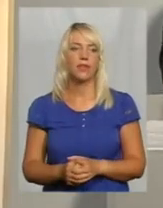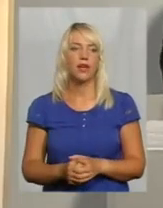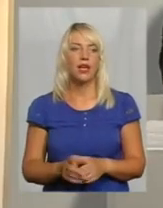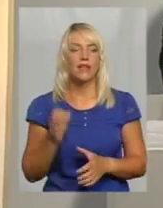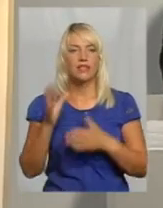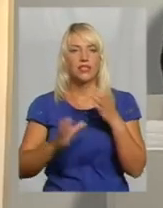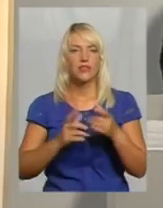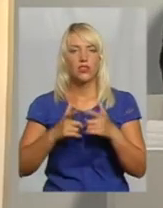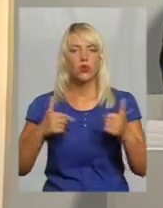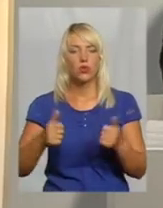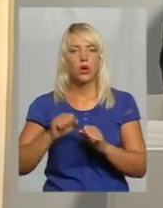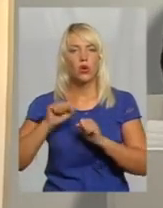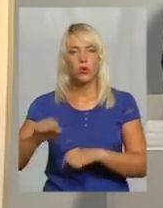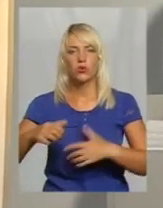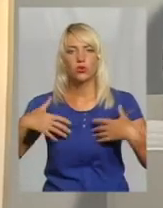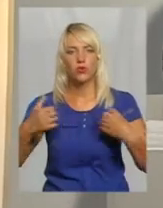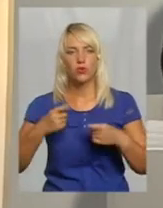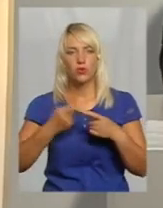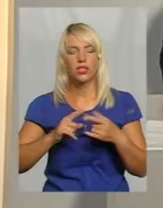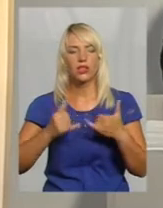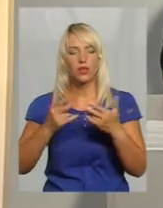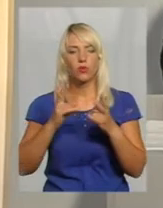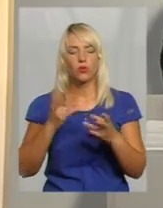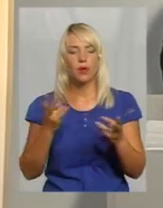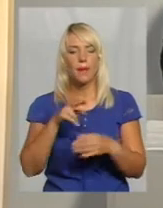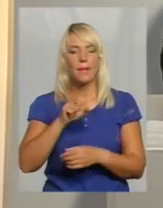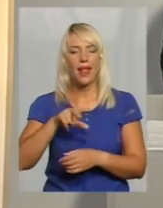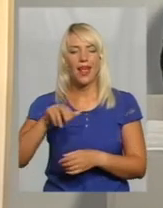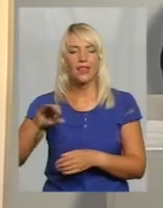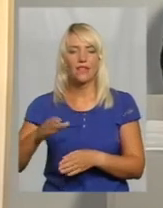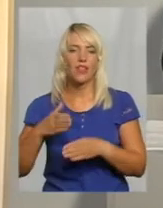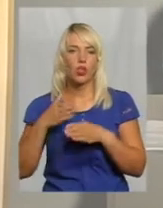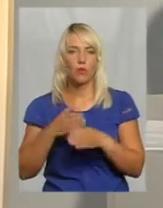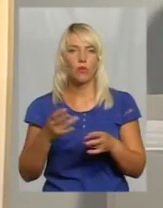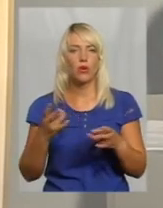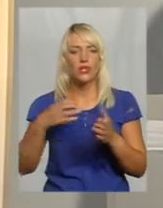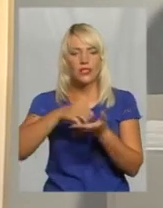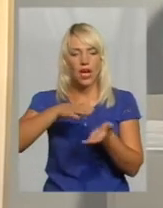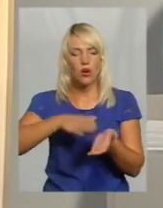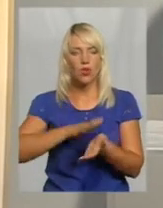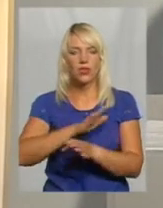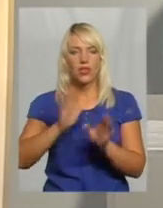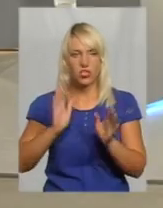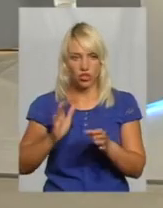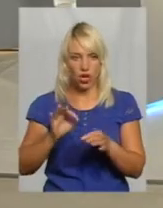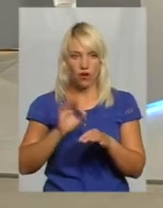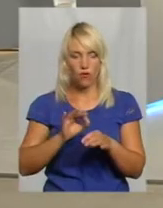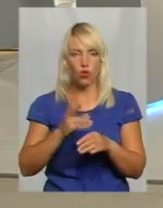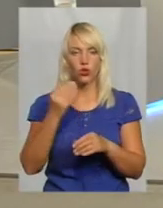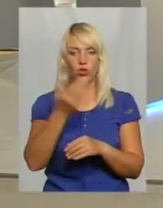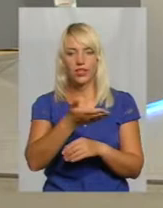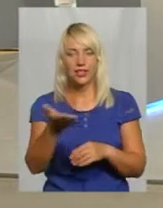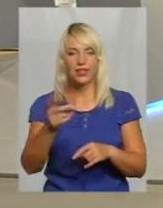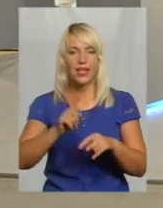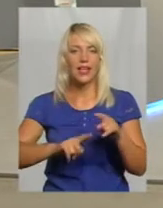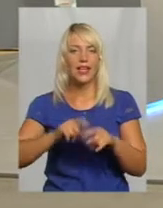Всесвітня організація охорони здоров'я до тих, кому потрібна паліативна допомога, зараховує не лише самих хворих, але й їхніх рідних.